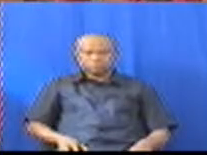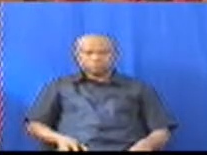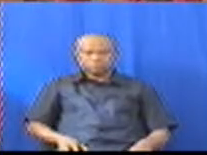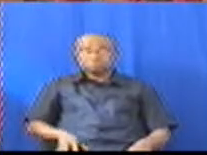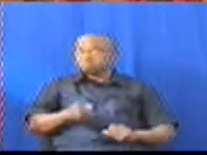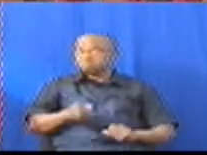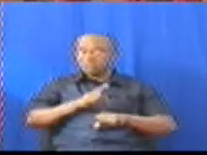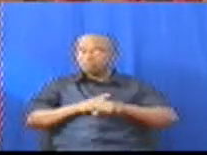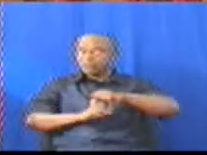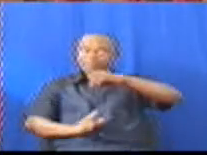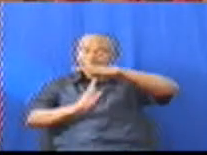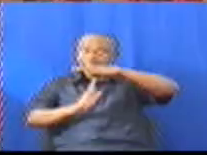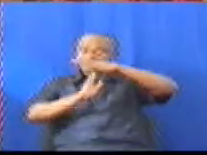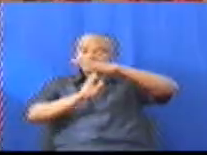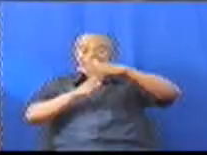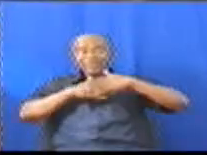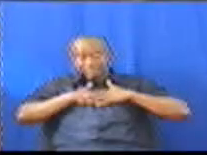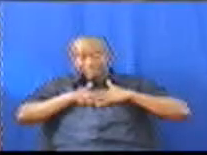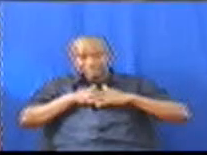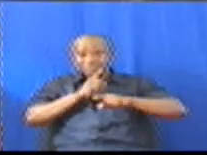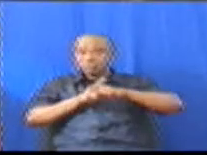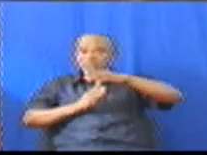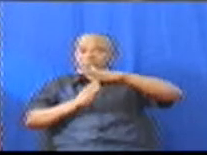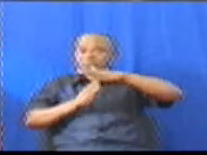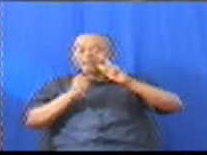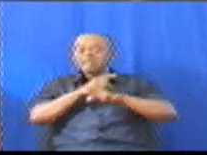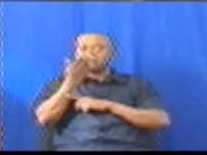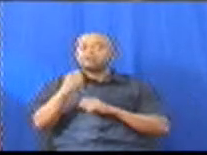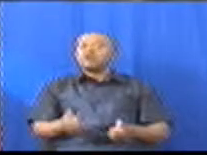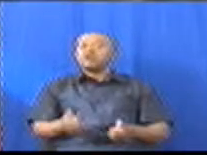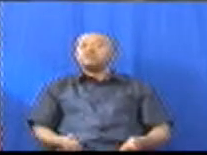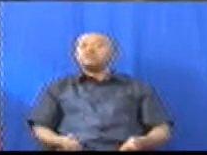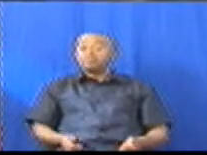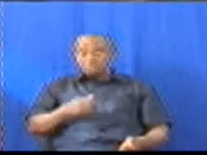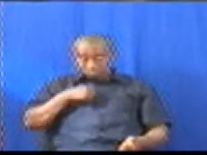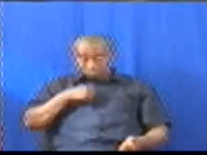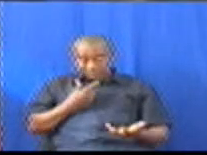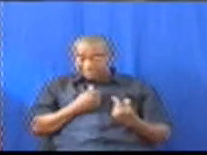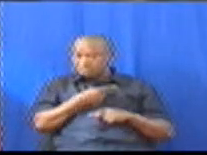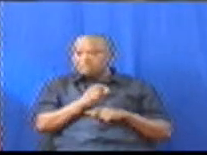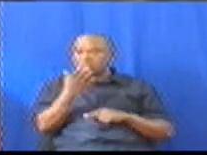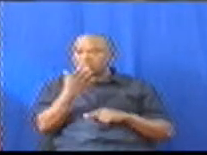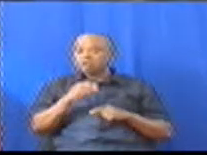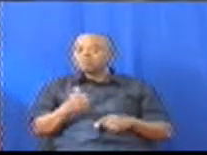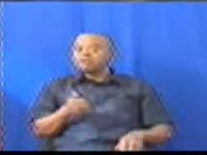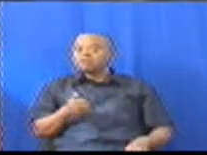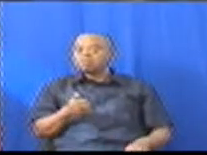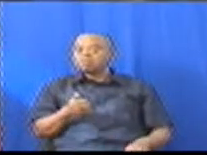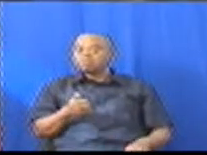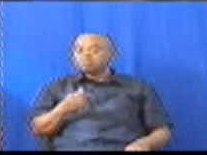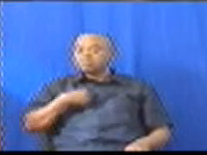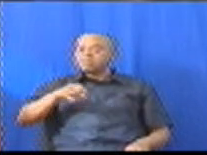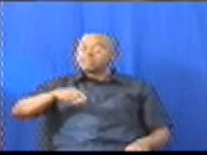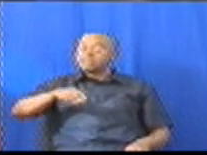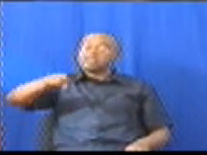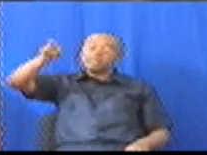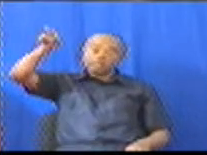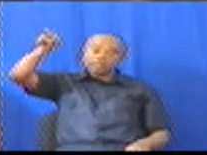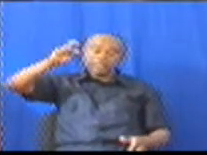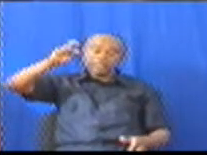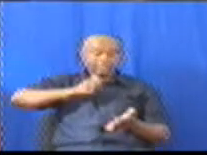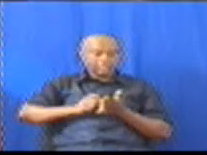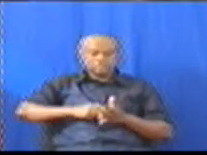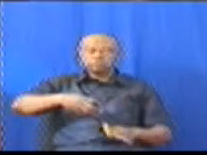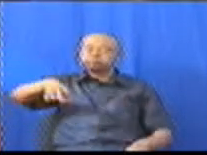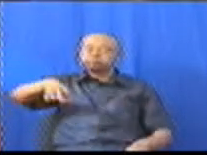muda umeisha mheshimiwa. Asante. Mheshimiwa Naibu Speaker, sijafika dakika 5. Nilikuwa na hesabu hapa. Ngere mimi sina hapa mbele iko na katibu